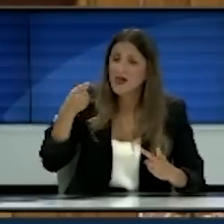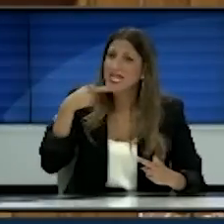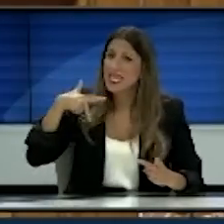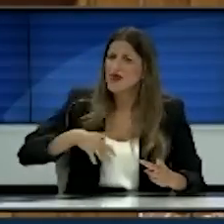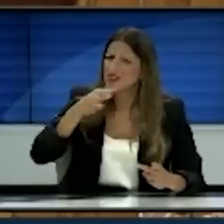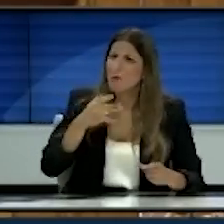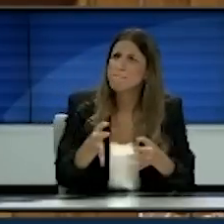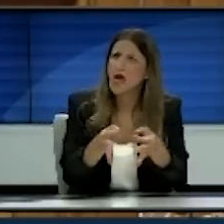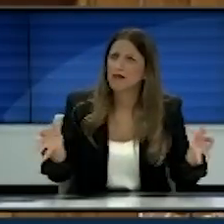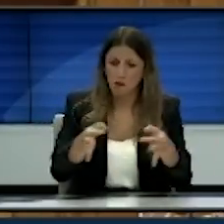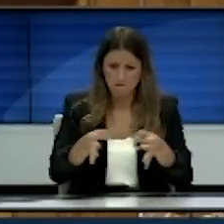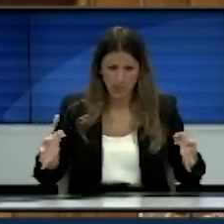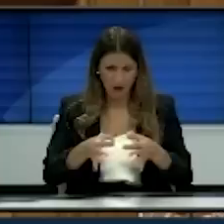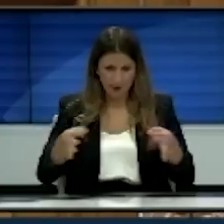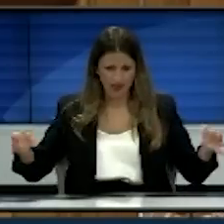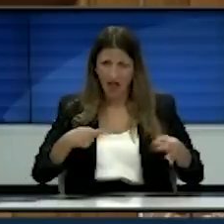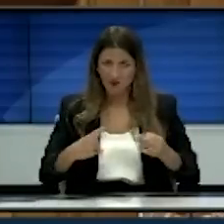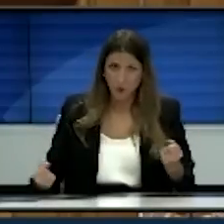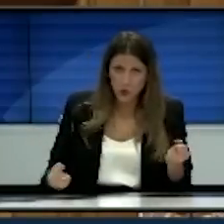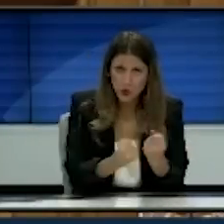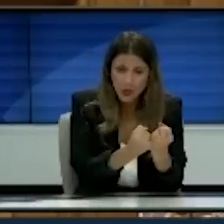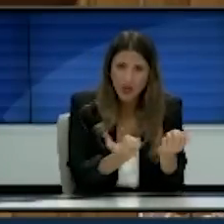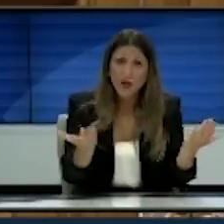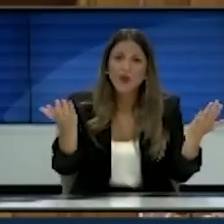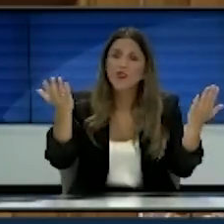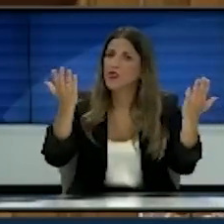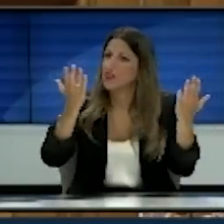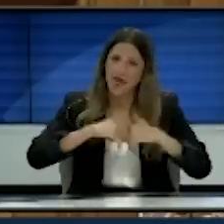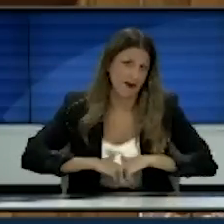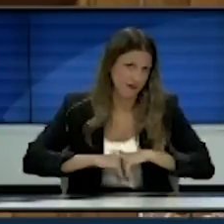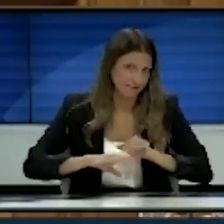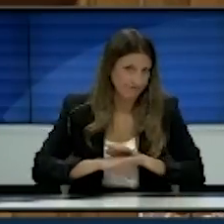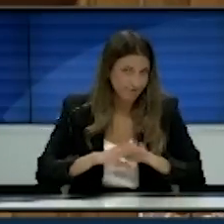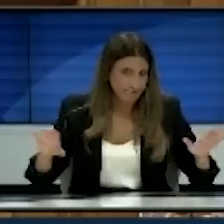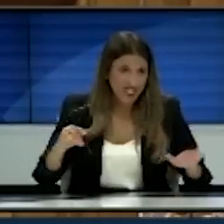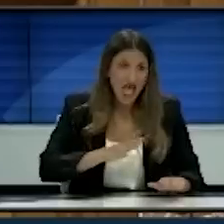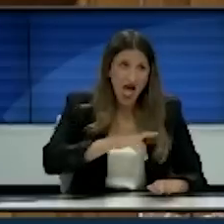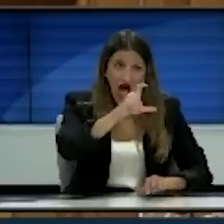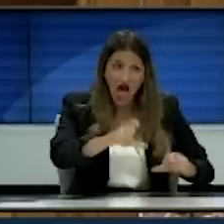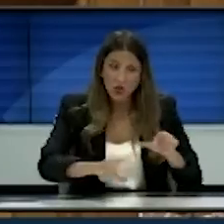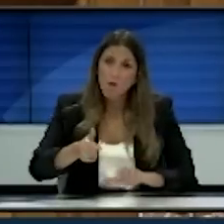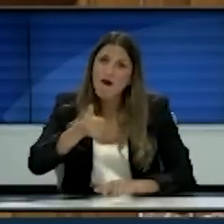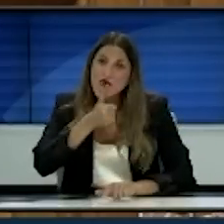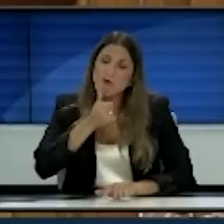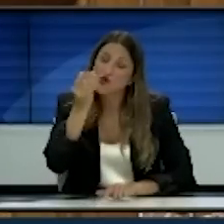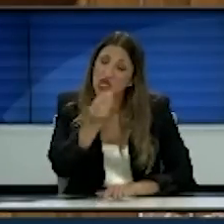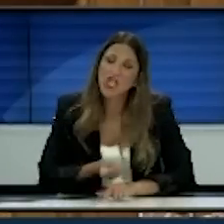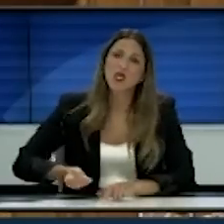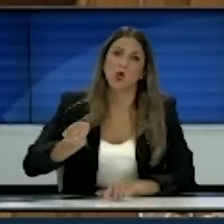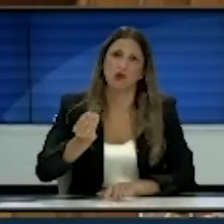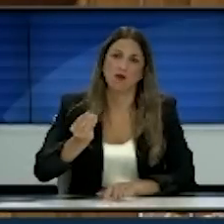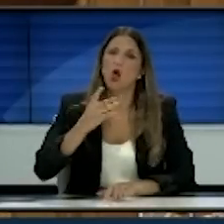επικαλείστε δεν μπορούν ούτε στο ελάχιστο να αντισταθμίσουν τις απώλειες από την ακρίβεια, την περικοπή